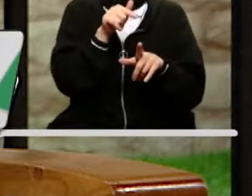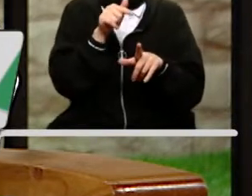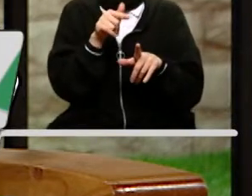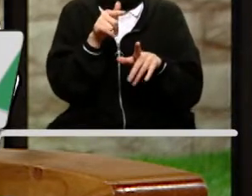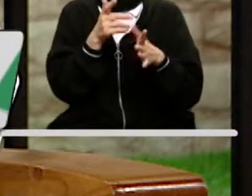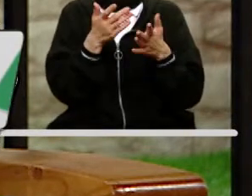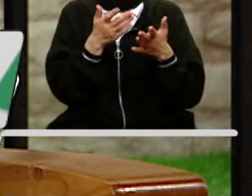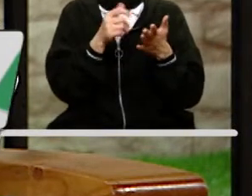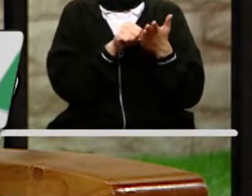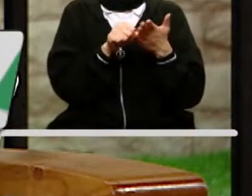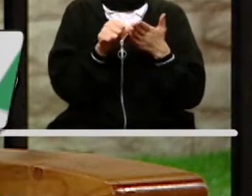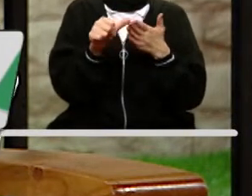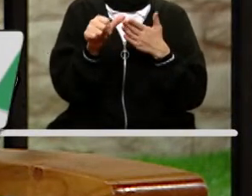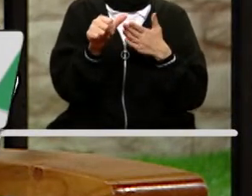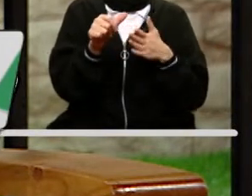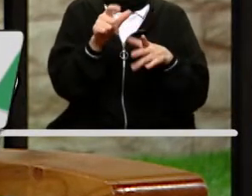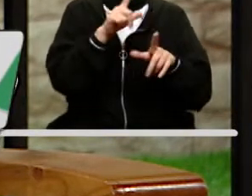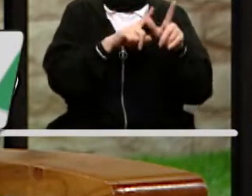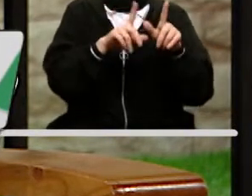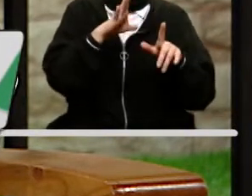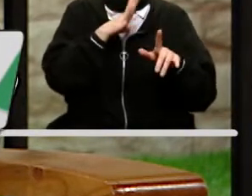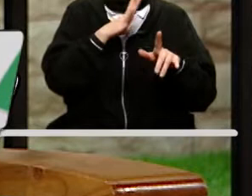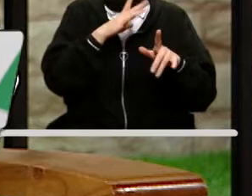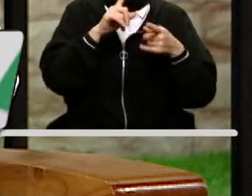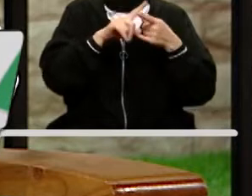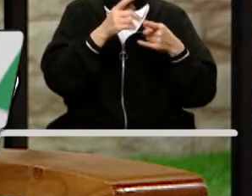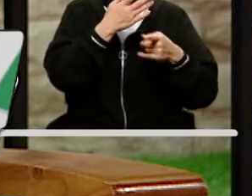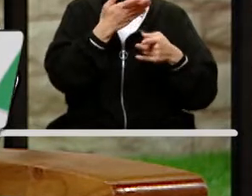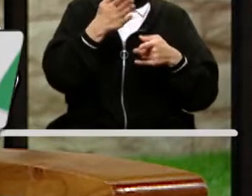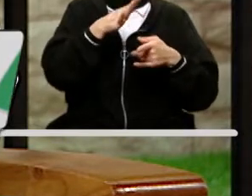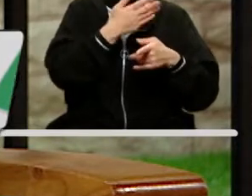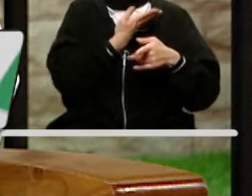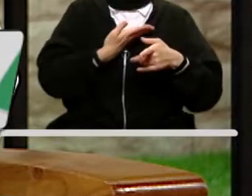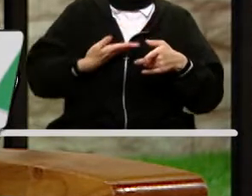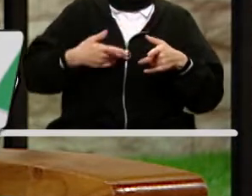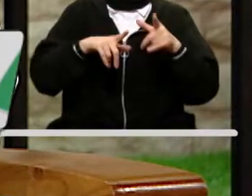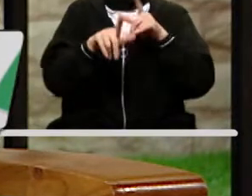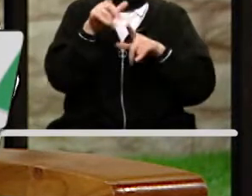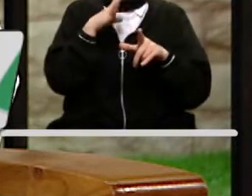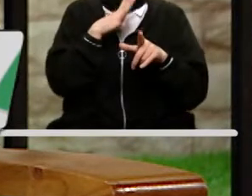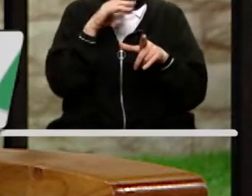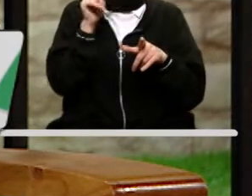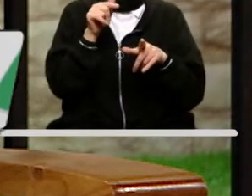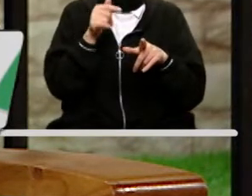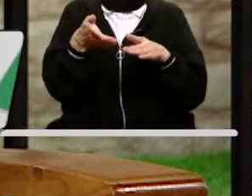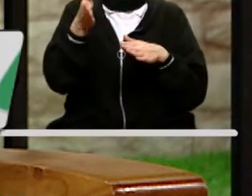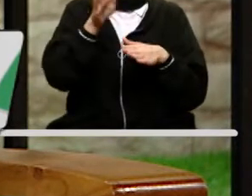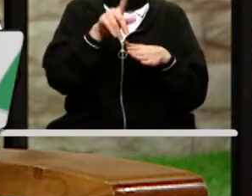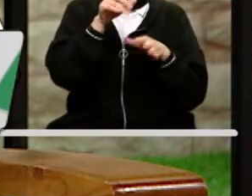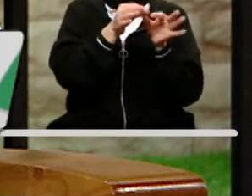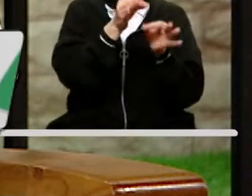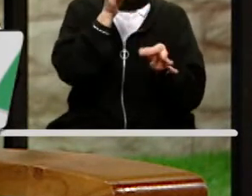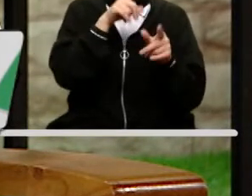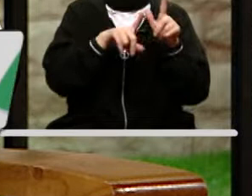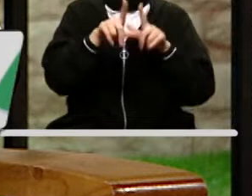ihtiyacına kadar ki bu da çok önemli. Hani en önemli ihtiyaçlarından biri. Hepsinde bir yetişkine, dışarıdan birine ihtiyacı var.